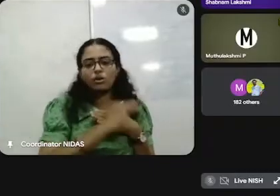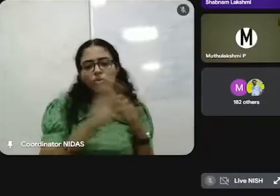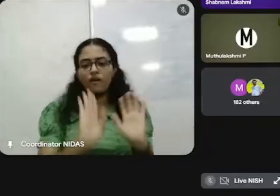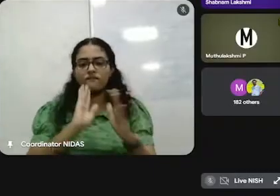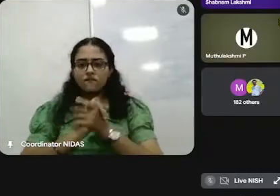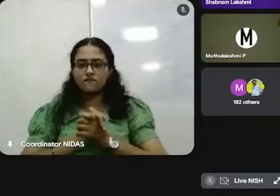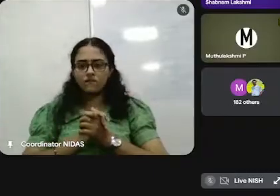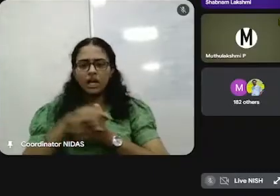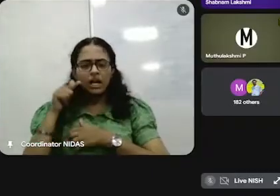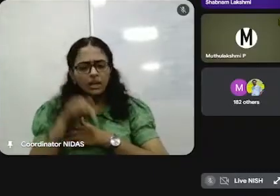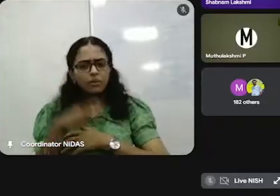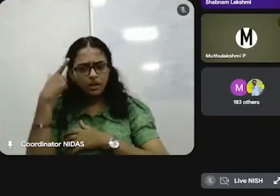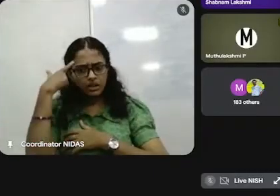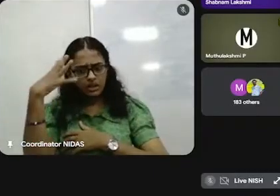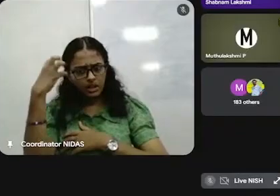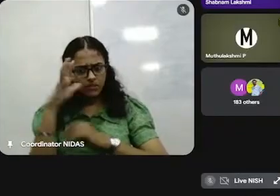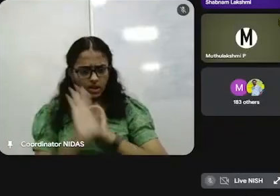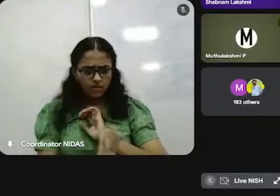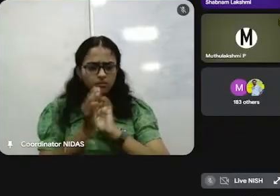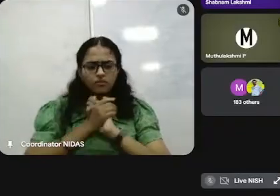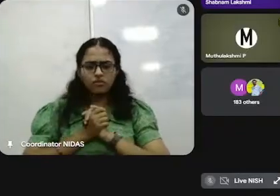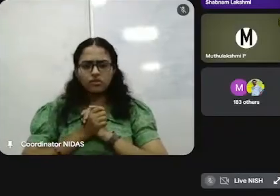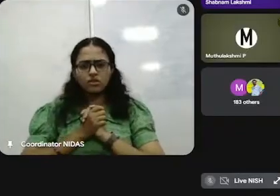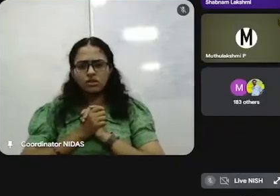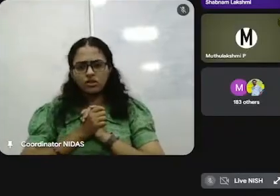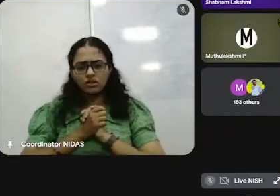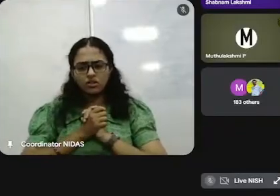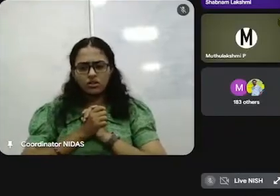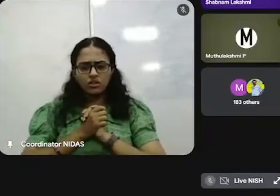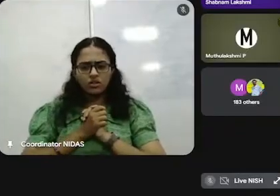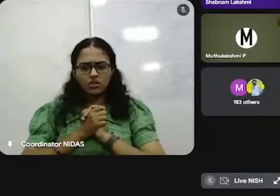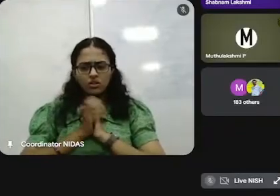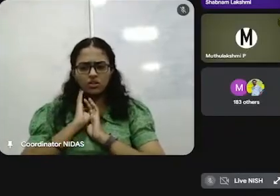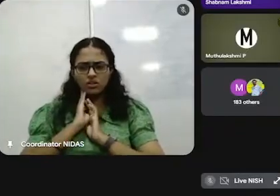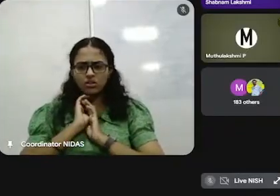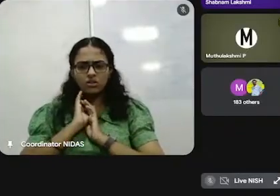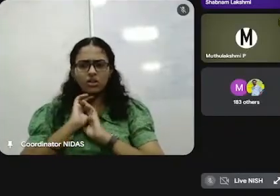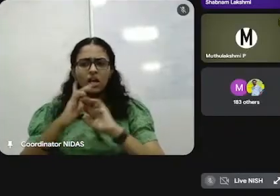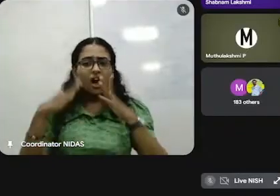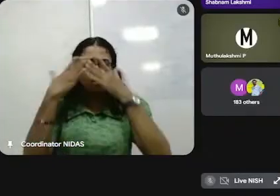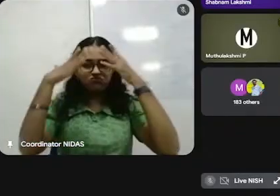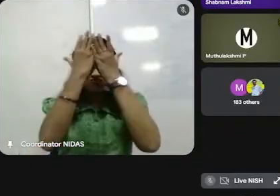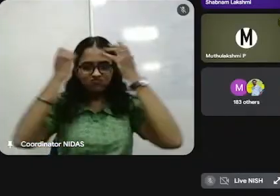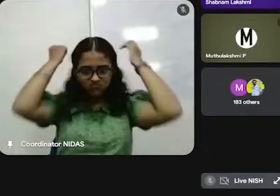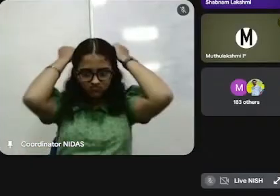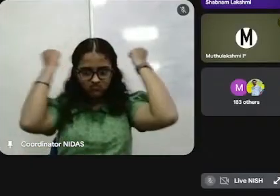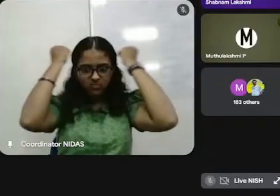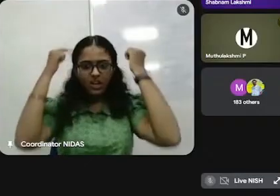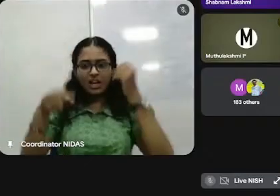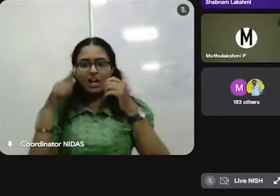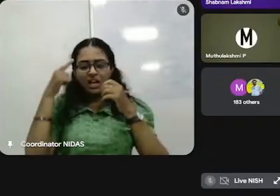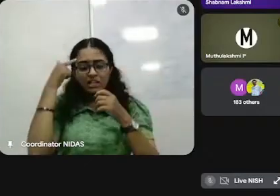ഓക്കെ. ഇപ്പോഴും തലവേദന വരാറുണ്ടോ? ഇപ്പോ എനിക്ക് ഏകദേശം മനസ്സിലായി. ആ ഷാള് കെട്ടിയിട്ടാണ് ഞാൻ അന്നേരം ഈ തലവേദന